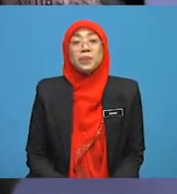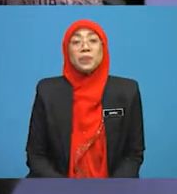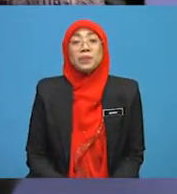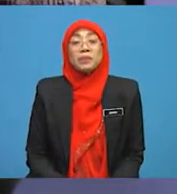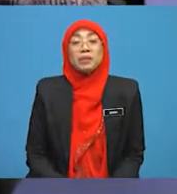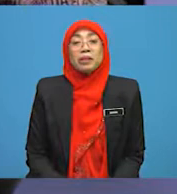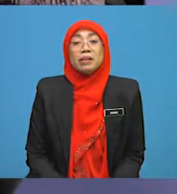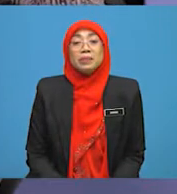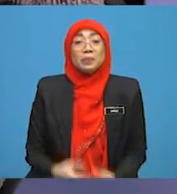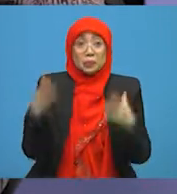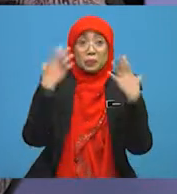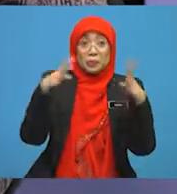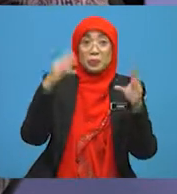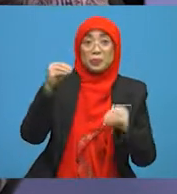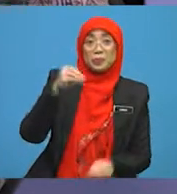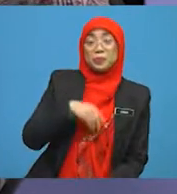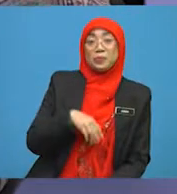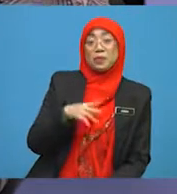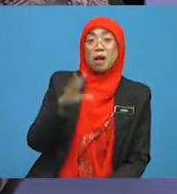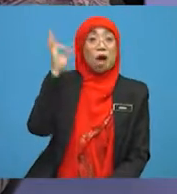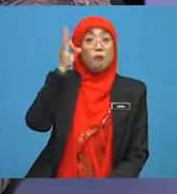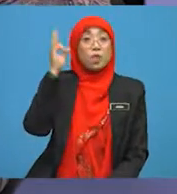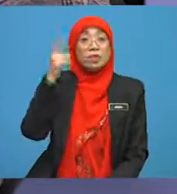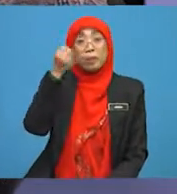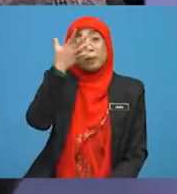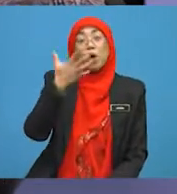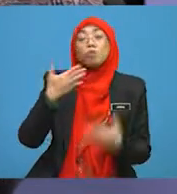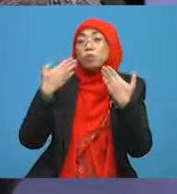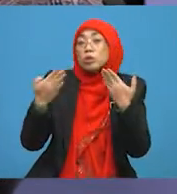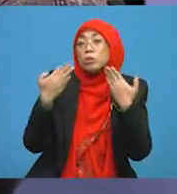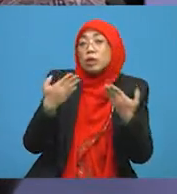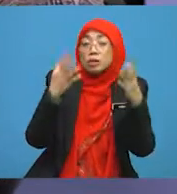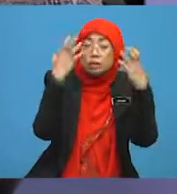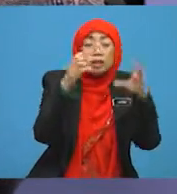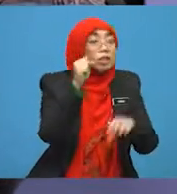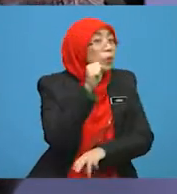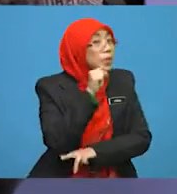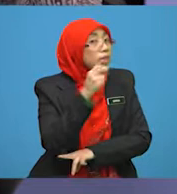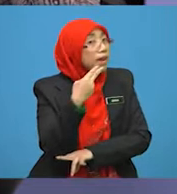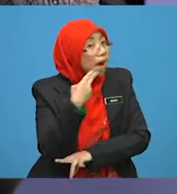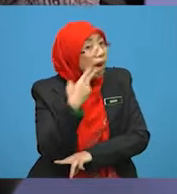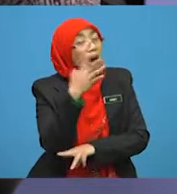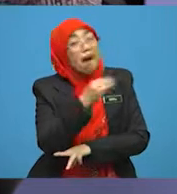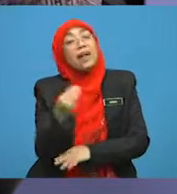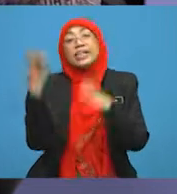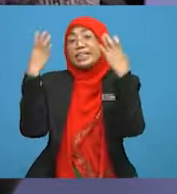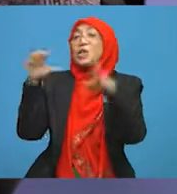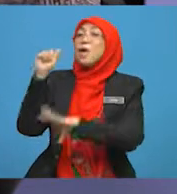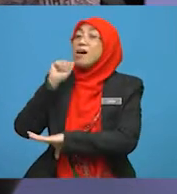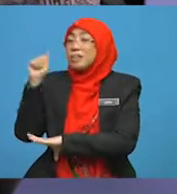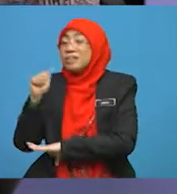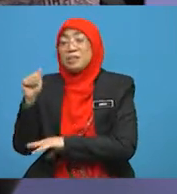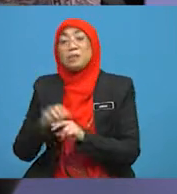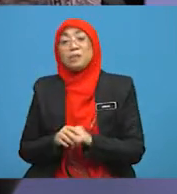kerana telah menjelaskan konsep homonim, homofon dan homograf. Sangat jelas